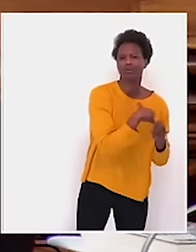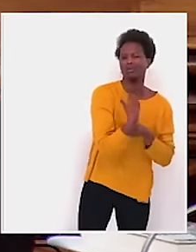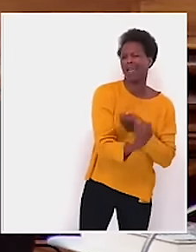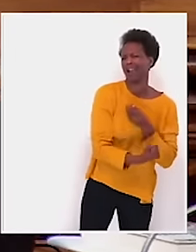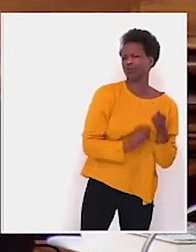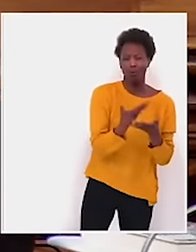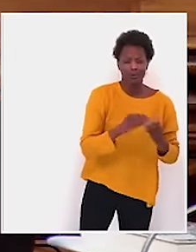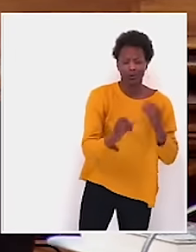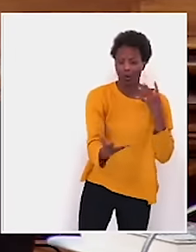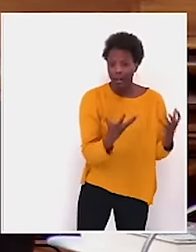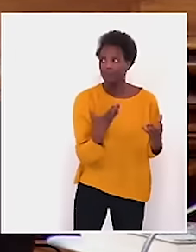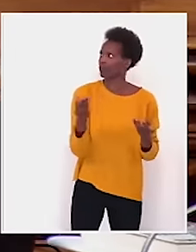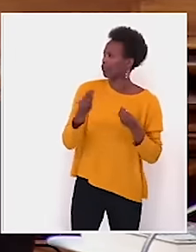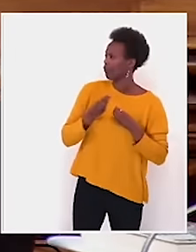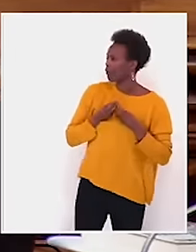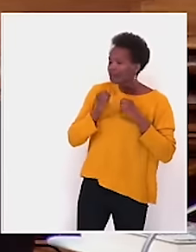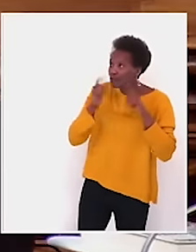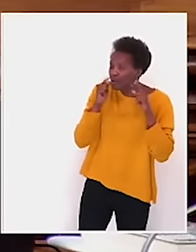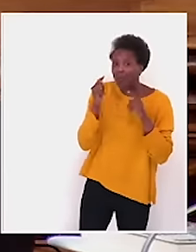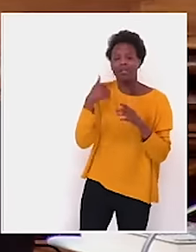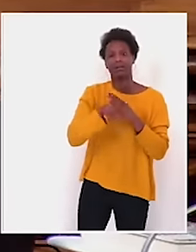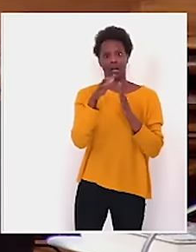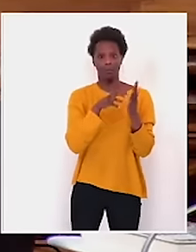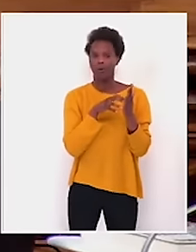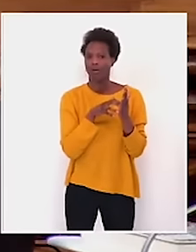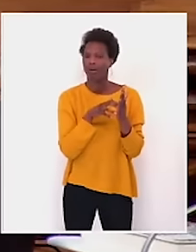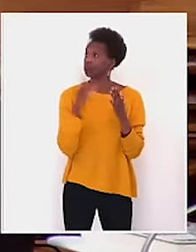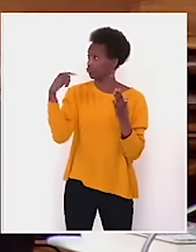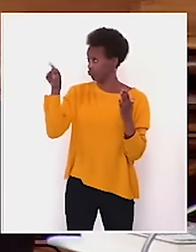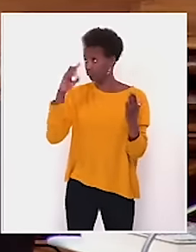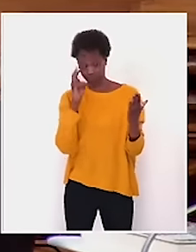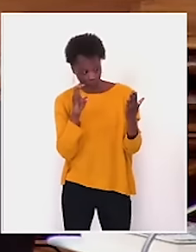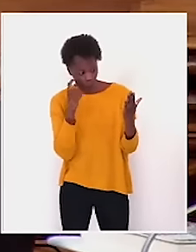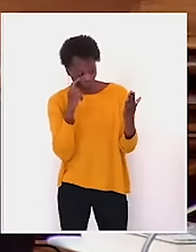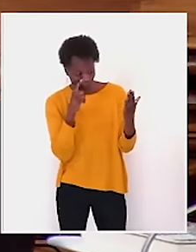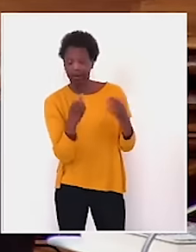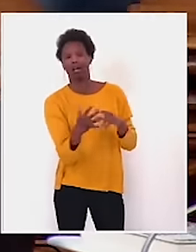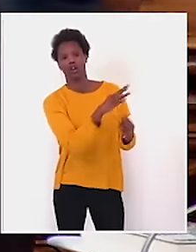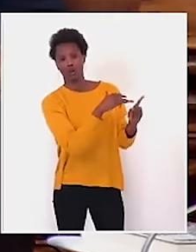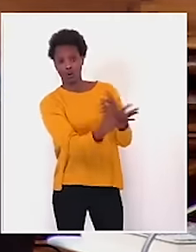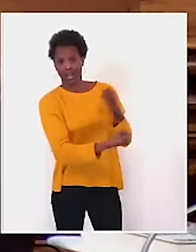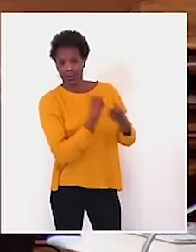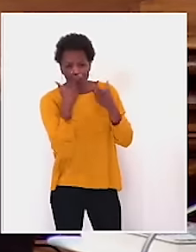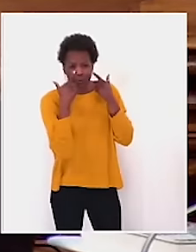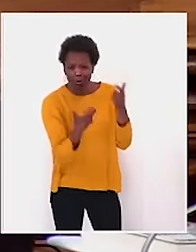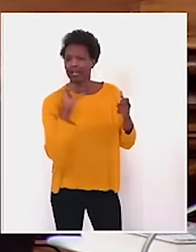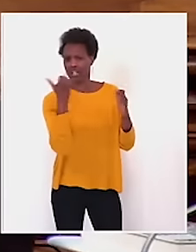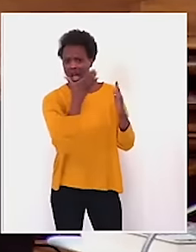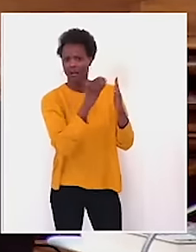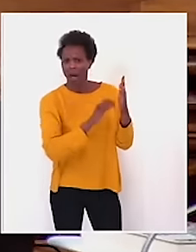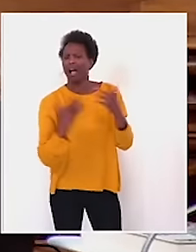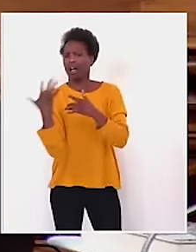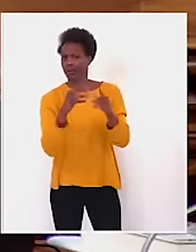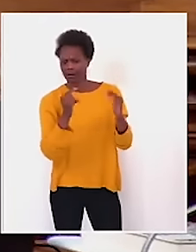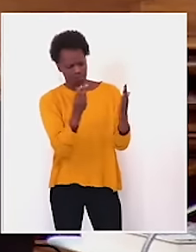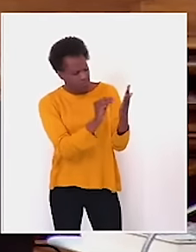est une réalité. Et ce qui est surprenant, c'est que vous faites dans ce rapport-là le constat qu'il y a une souffrance sociale. Tous les paragraphes, vous reprenez les chiffres, vous